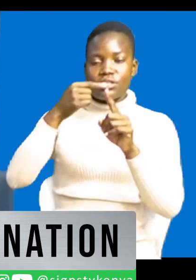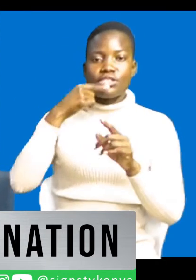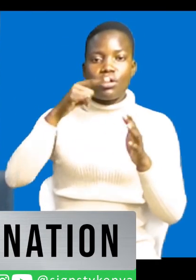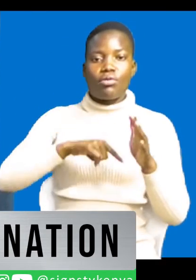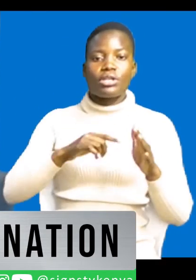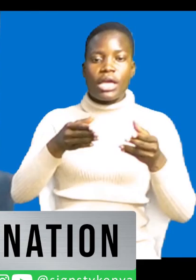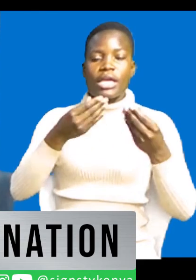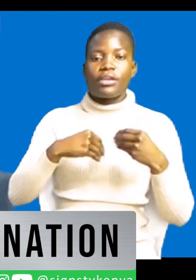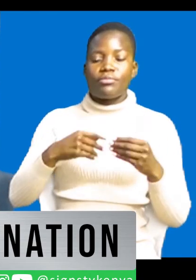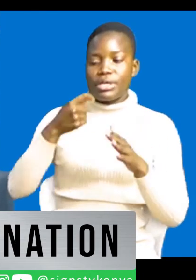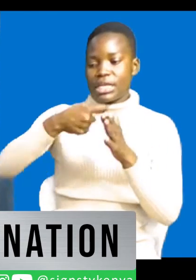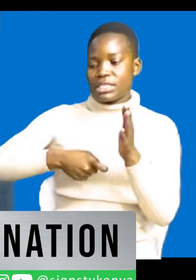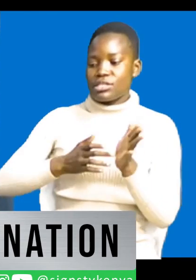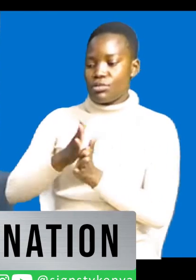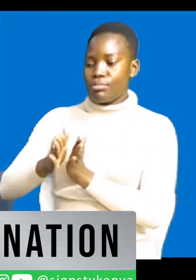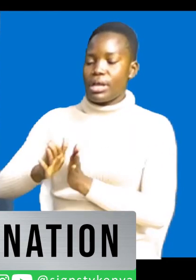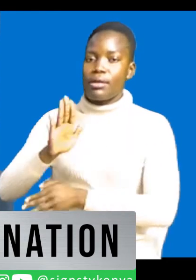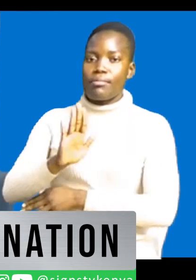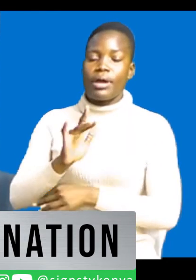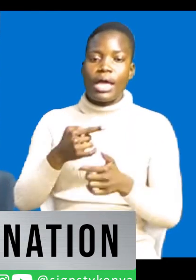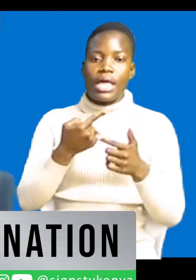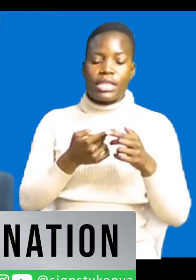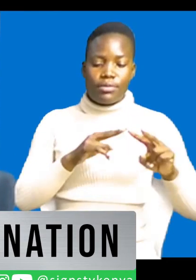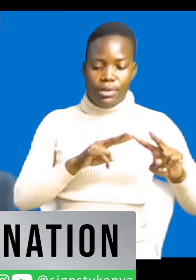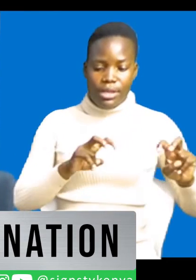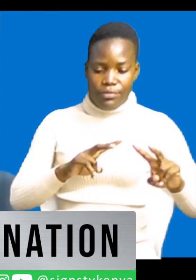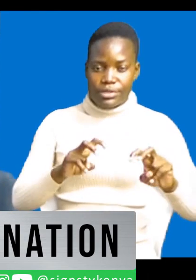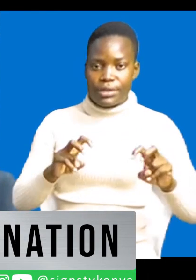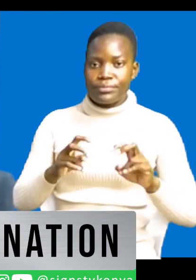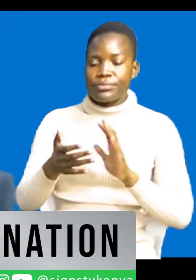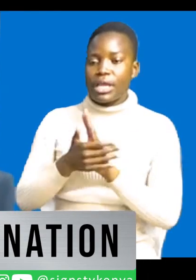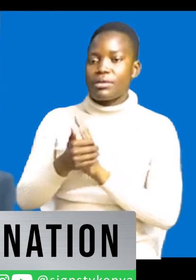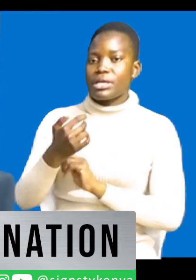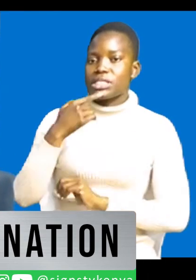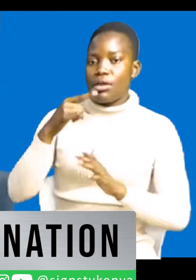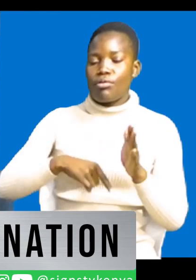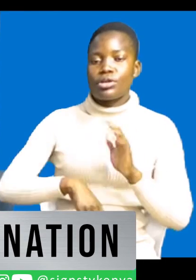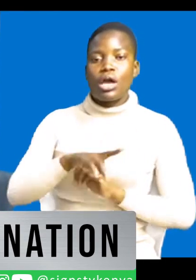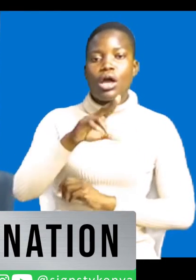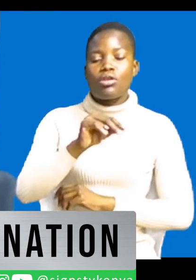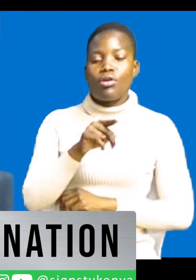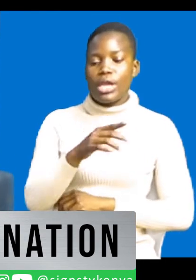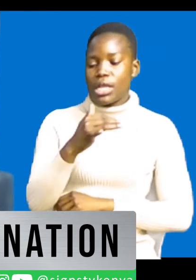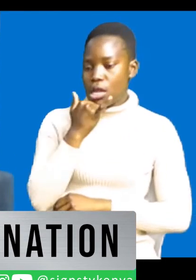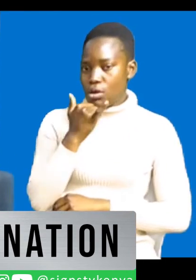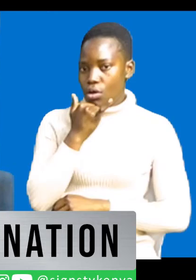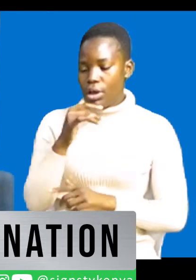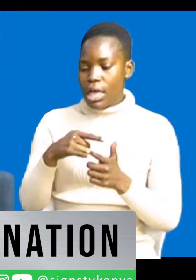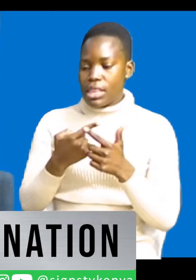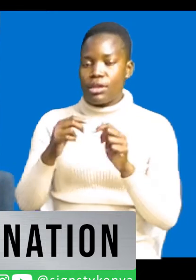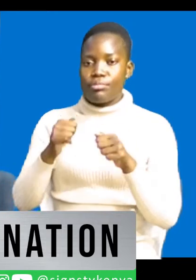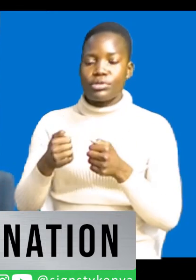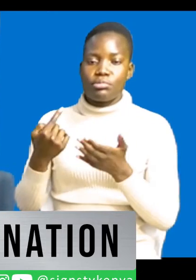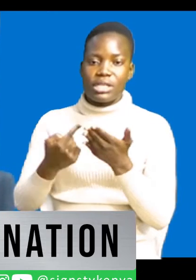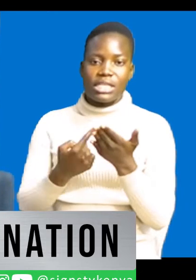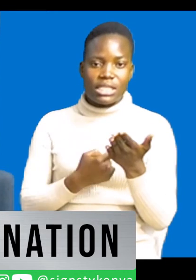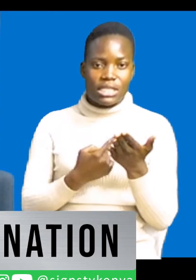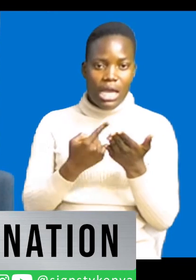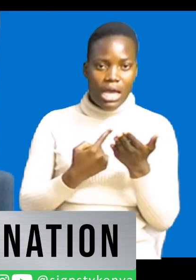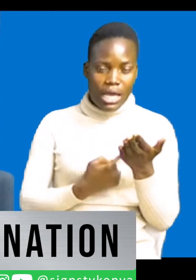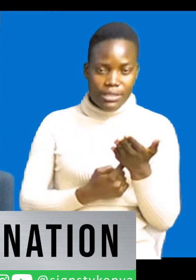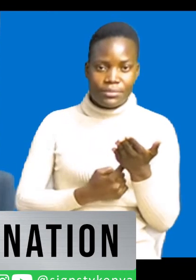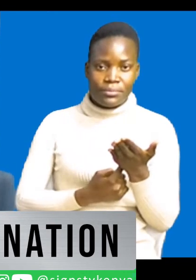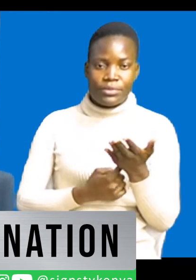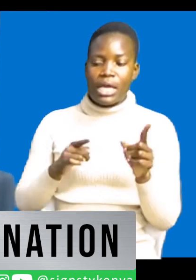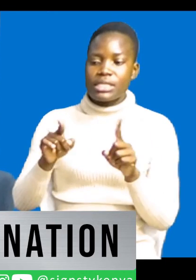leteni taxation plan yenu, alafu tutafute expert, alafu tuwaambie hapana hapa mnakosea, alafu tubishane kwa elections,